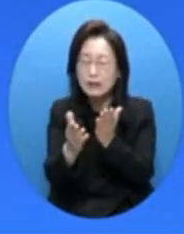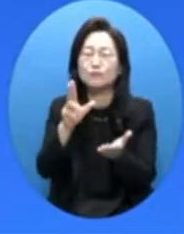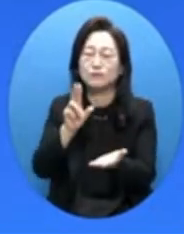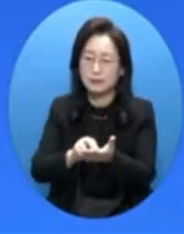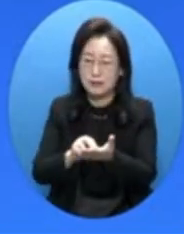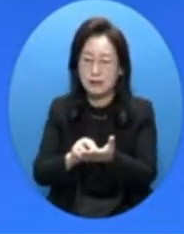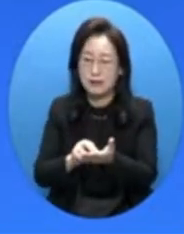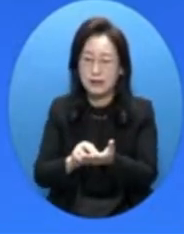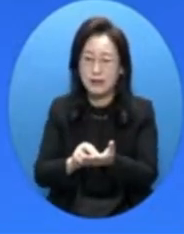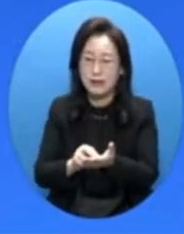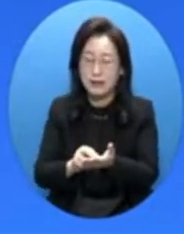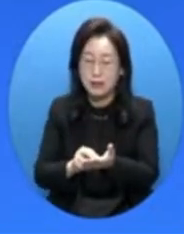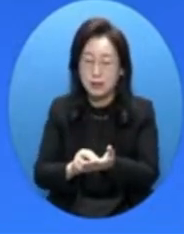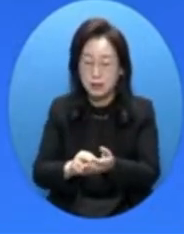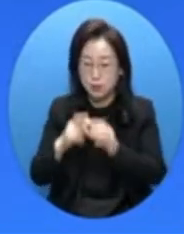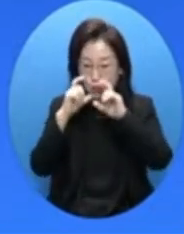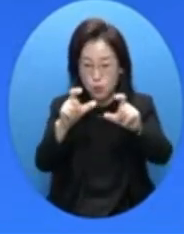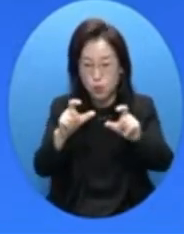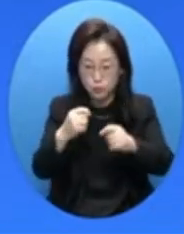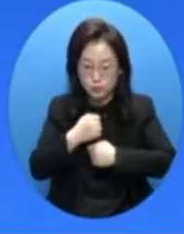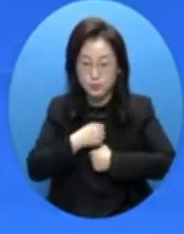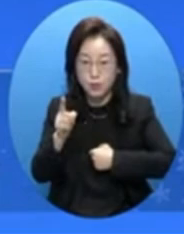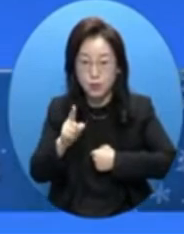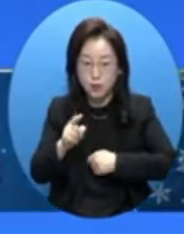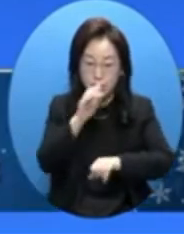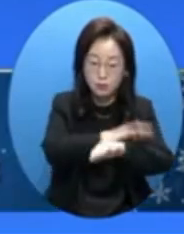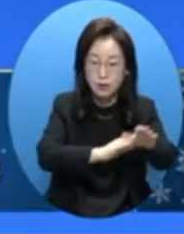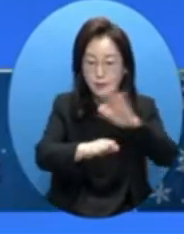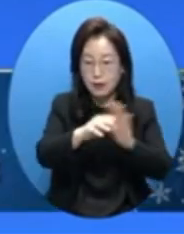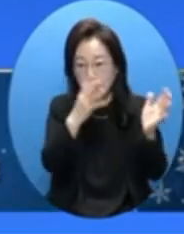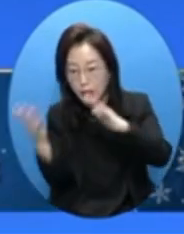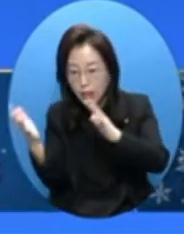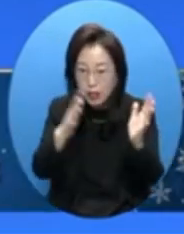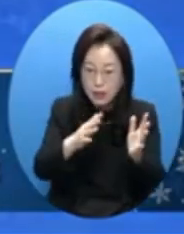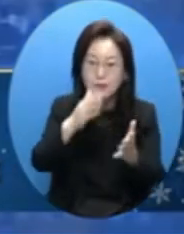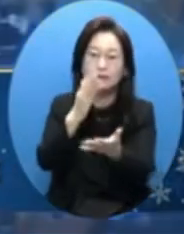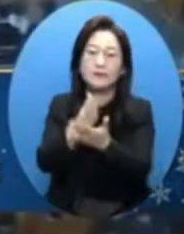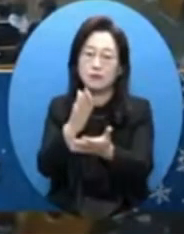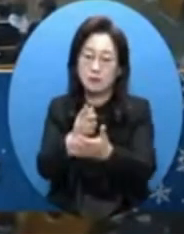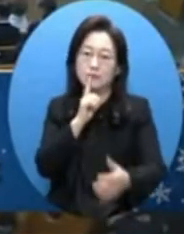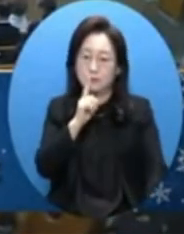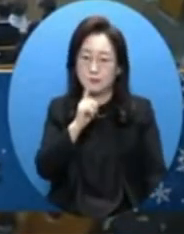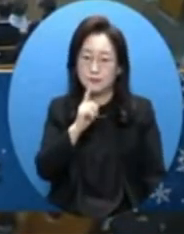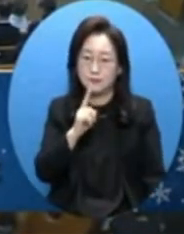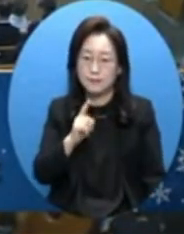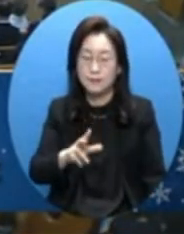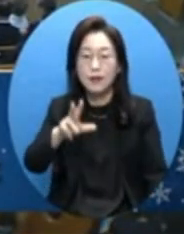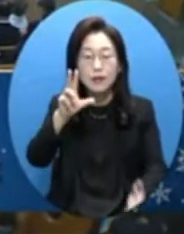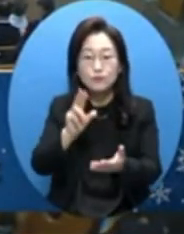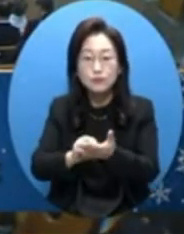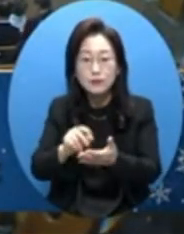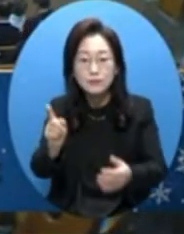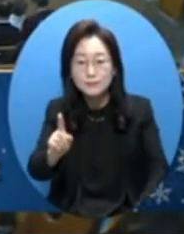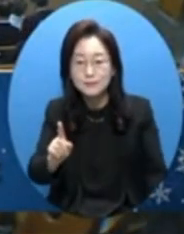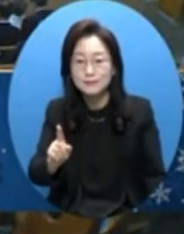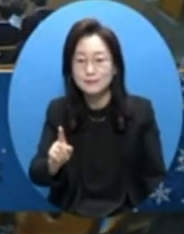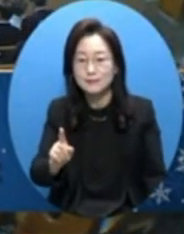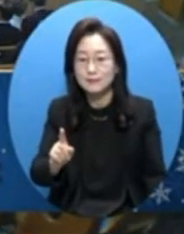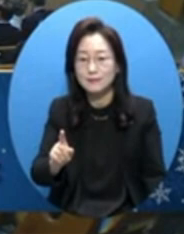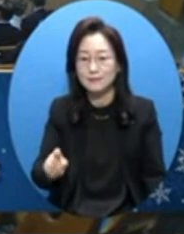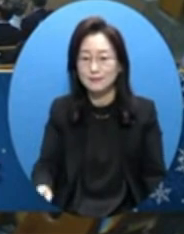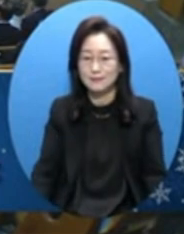그렇고 성경은 우리에게 경고하기를 우로나 자러나 치지 말라고 말씀합니다 문제가 여기 있습니다